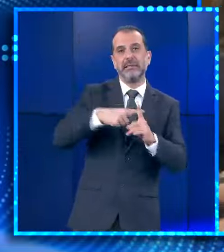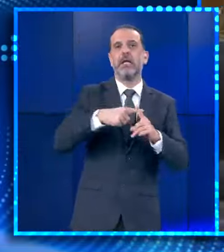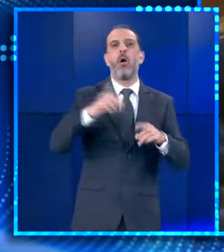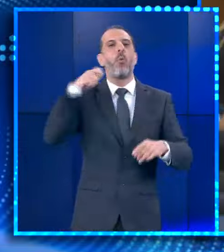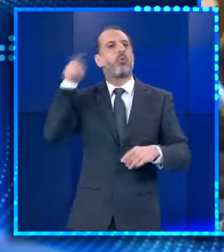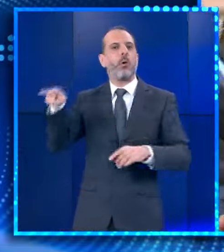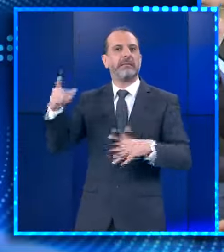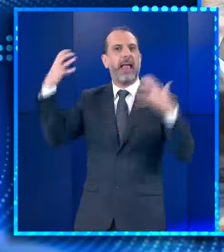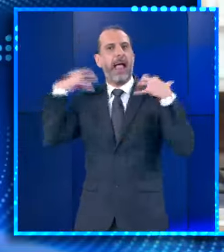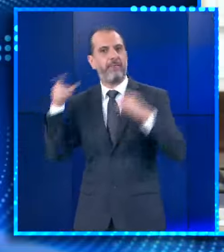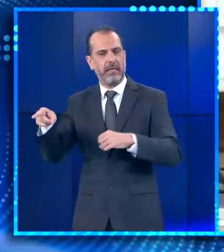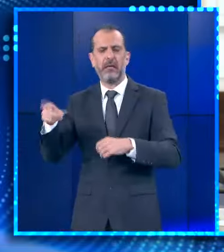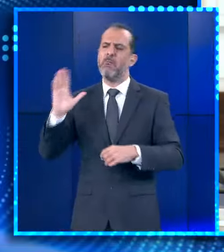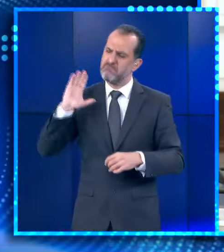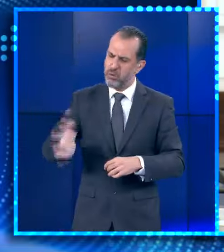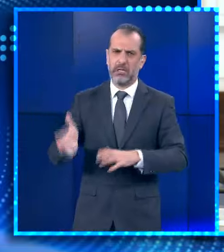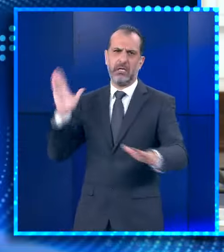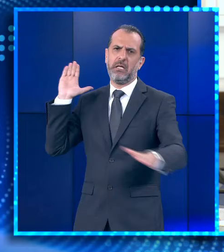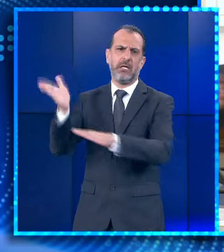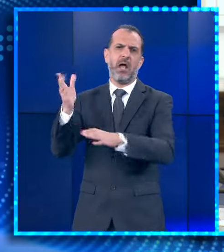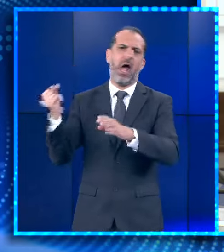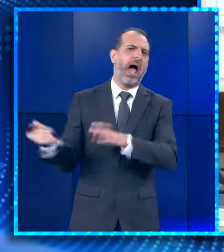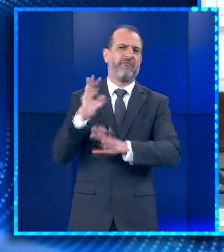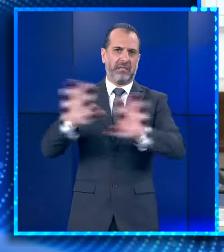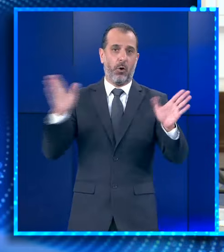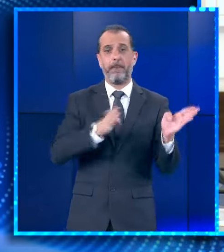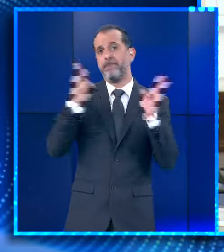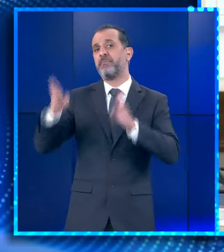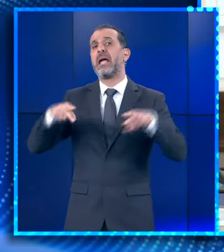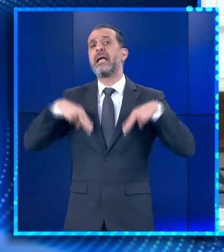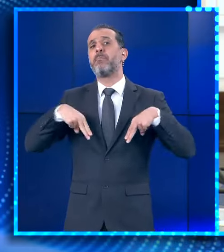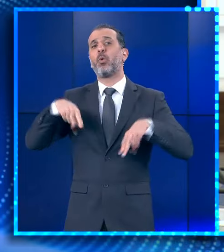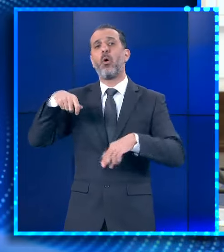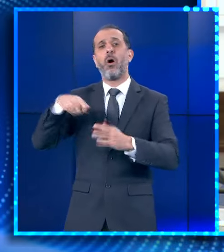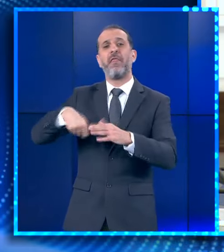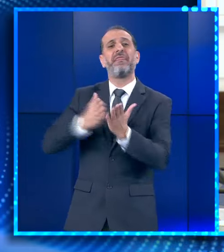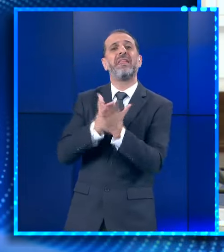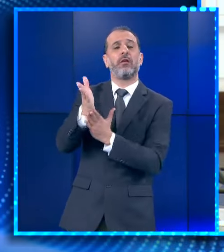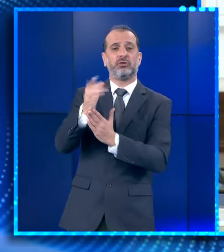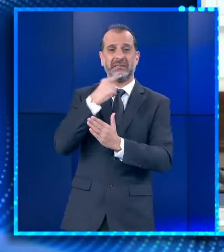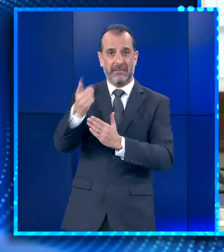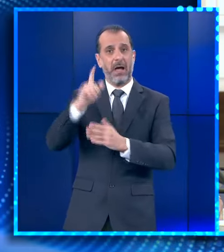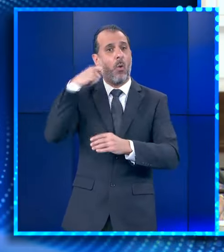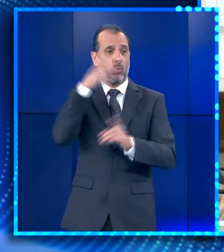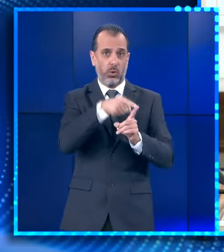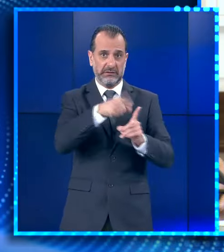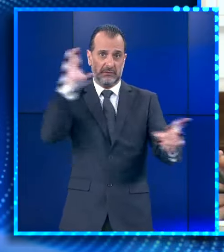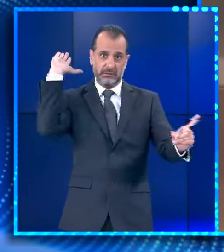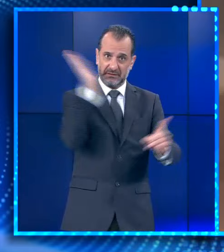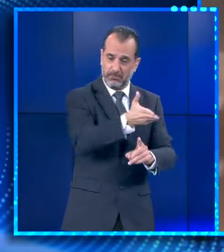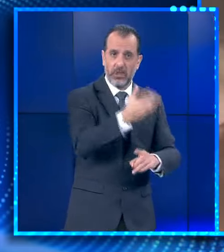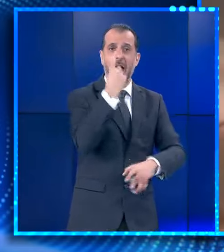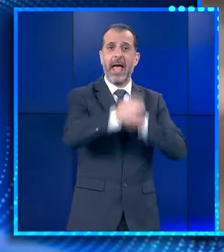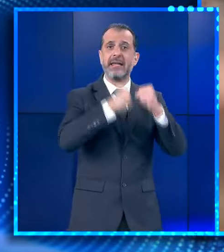είπε ότι υπάρχει δυνατότητα. Το Υπουργείο Δικαιοσύνης εξετάζει να τιμωρείται ο γονιός για πάνω από ένα έτος, που σημαίνει ότι θα υπάρχει